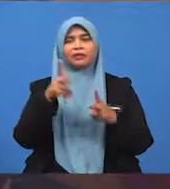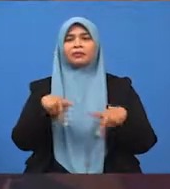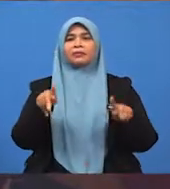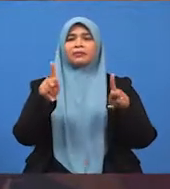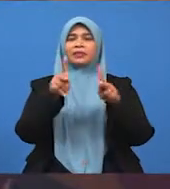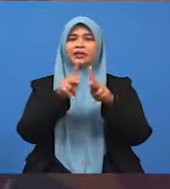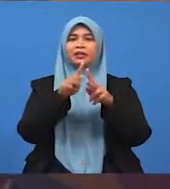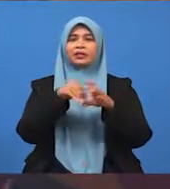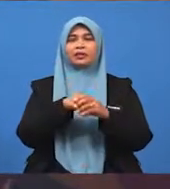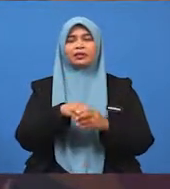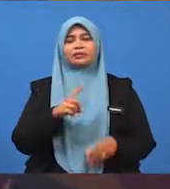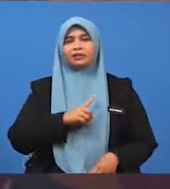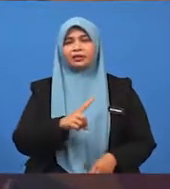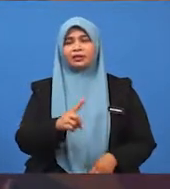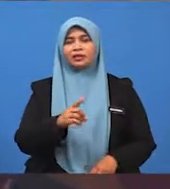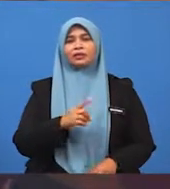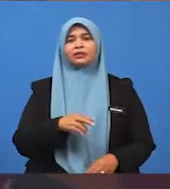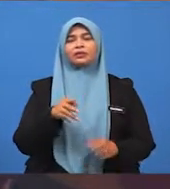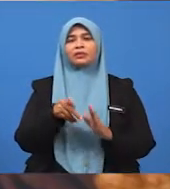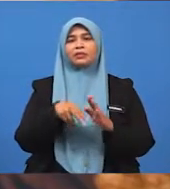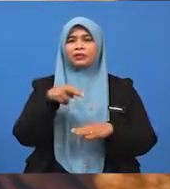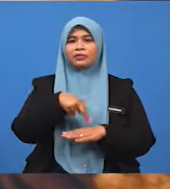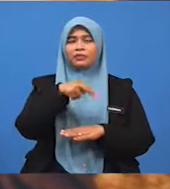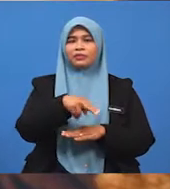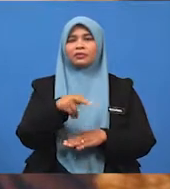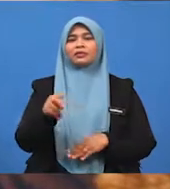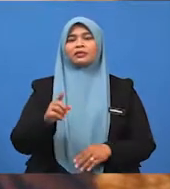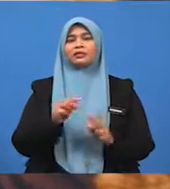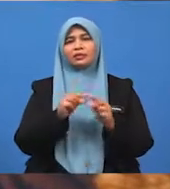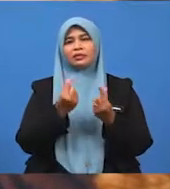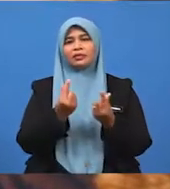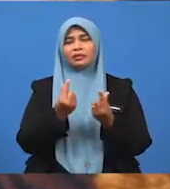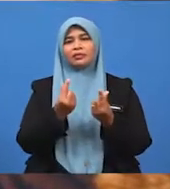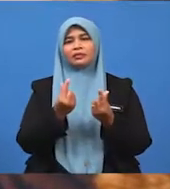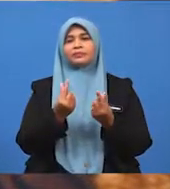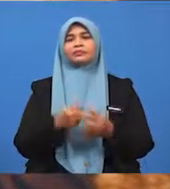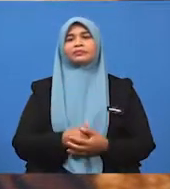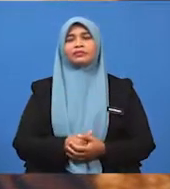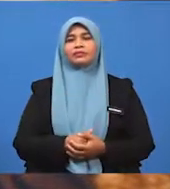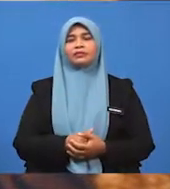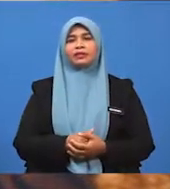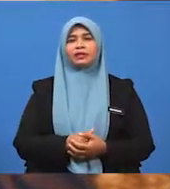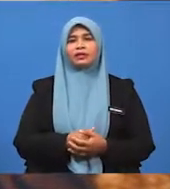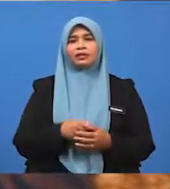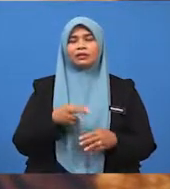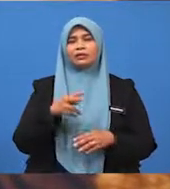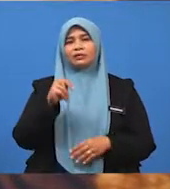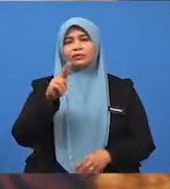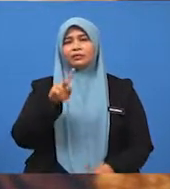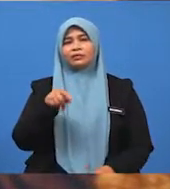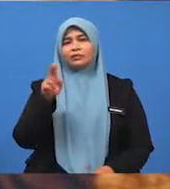dalam Islam, iaitu penurunan Al-Quran. Penurunan Al-Quran atau disebut Nuzulul